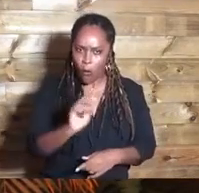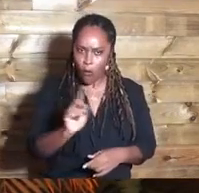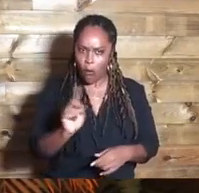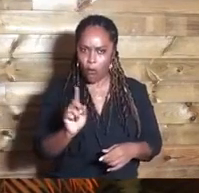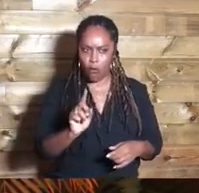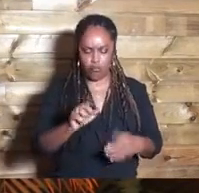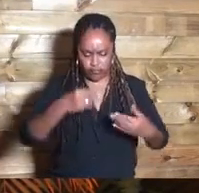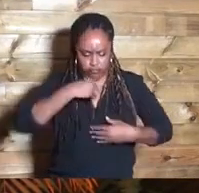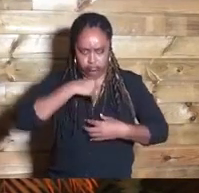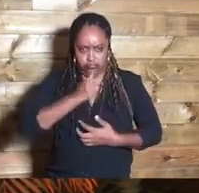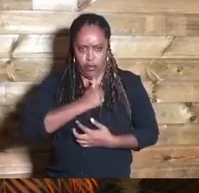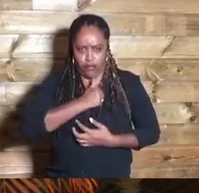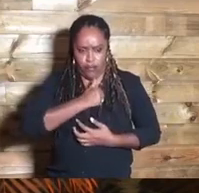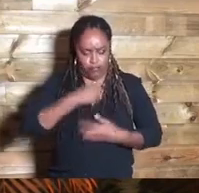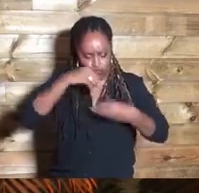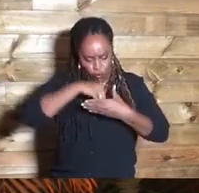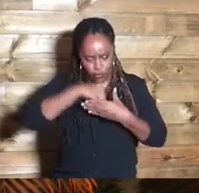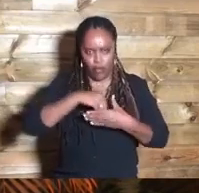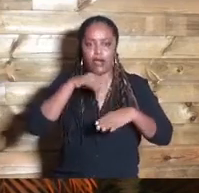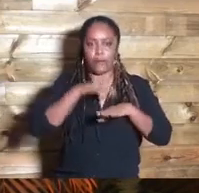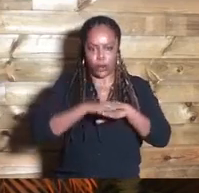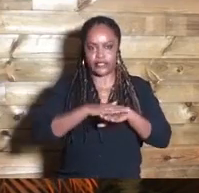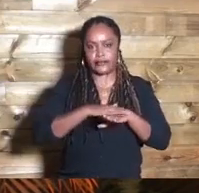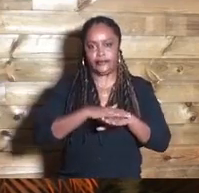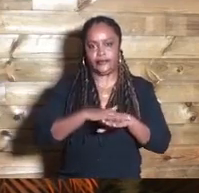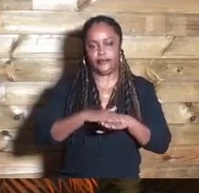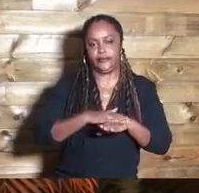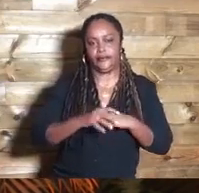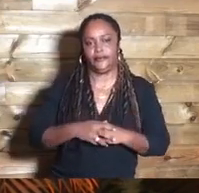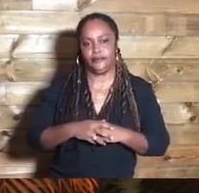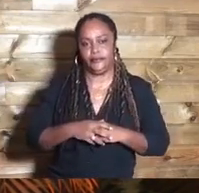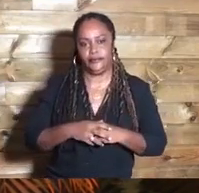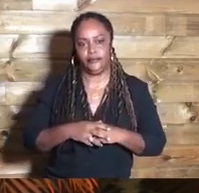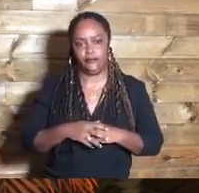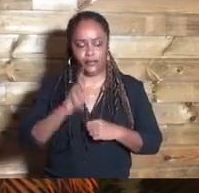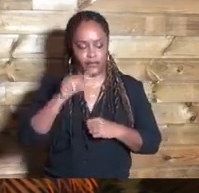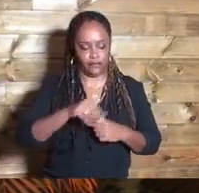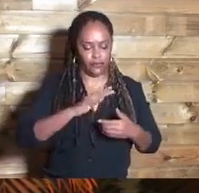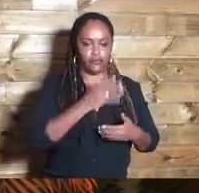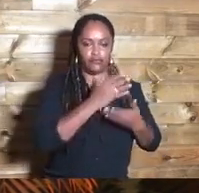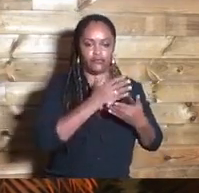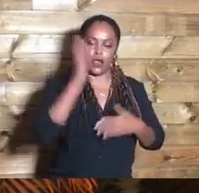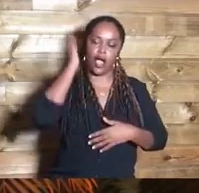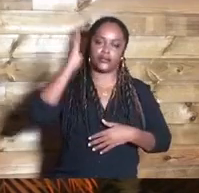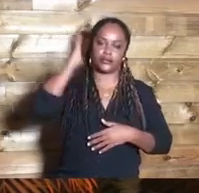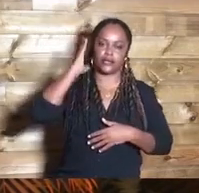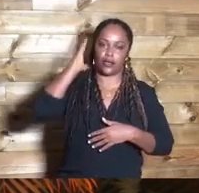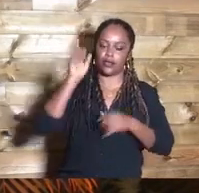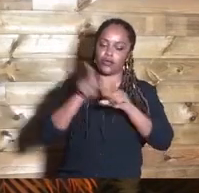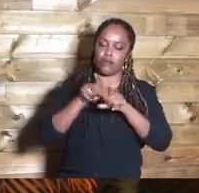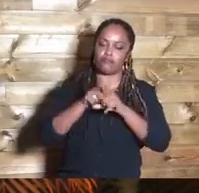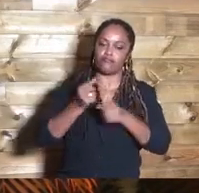Donc, la construction consciente de notre pays, nous devons donc déjà le transmettre le flambeau. Nous qui sommes là, nous qui ne sommes pas si